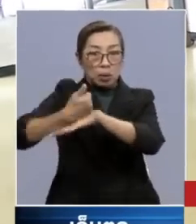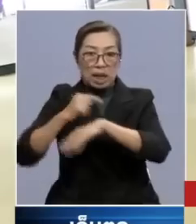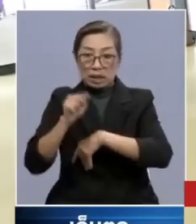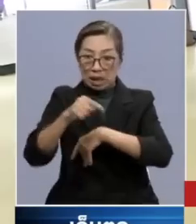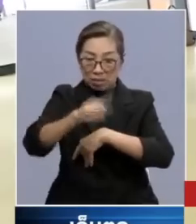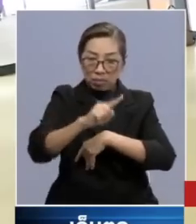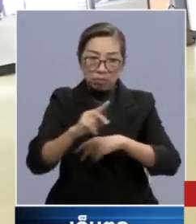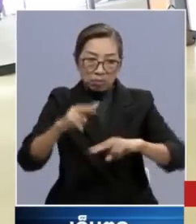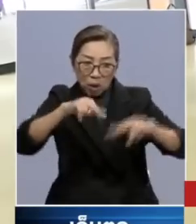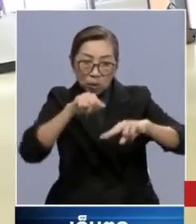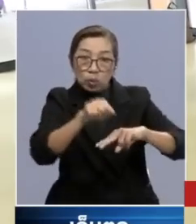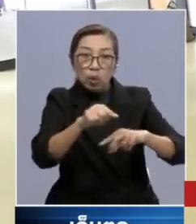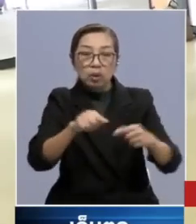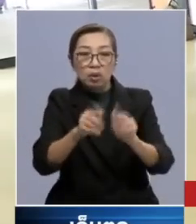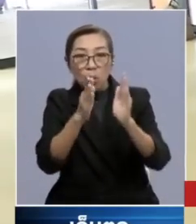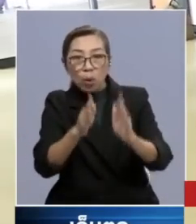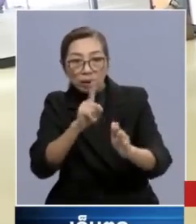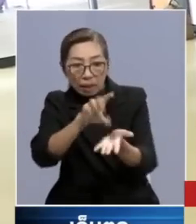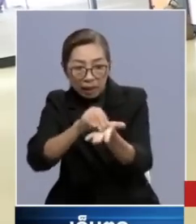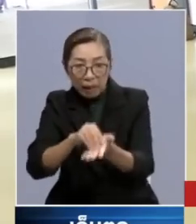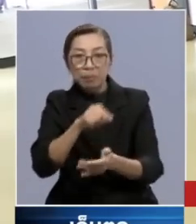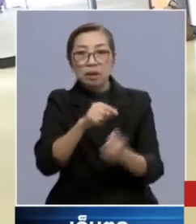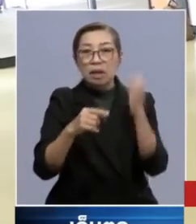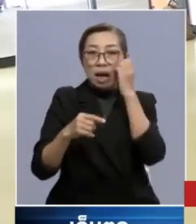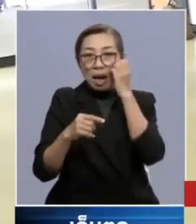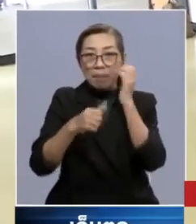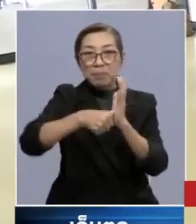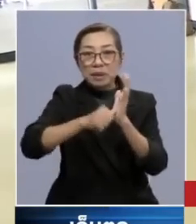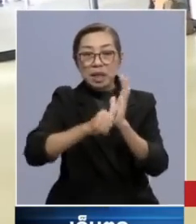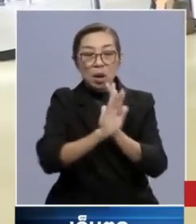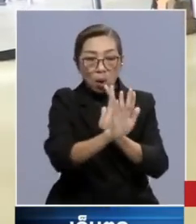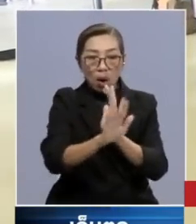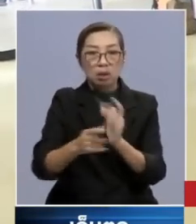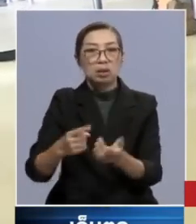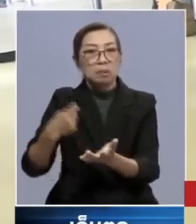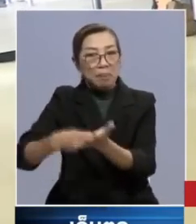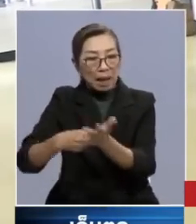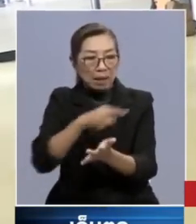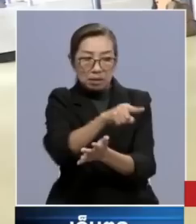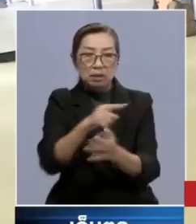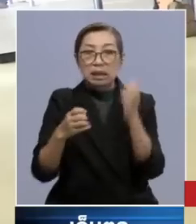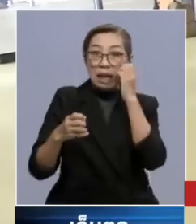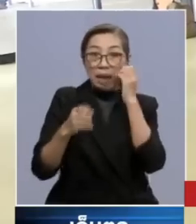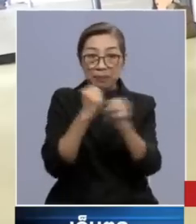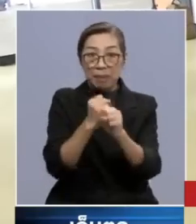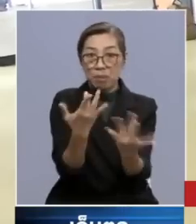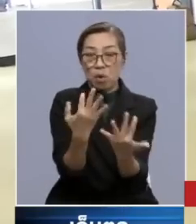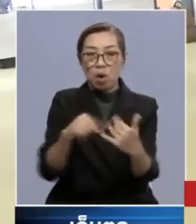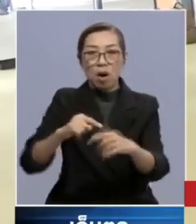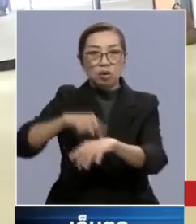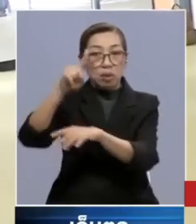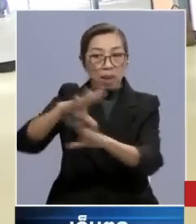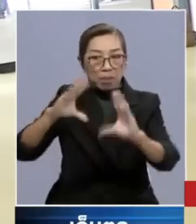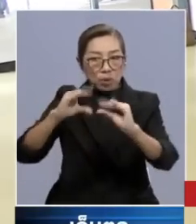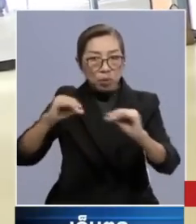าจะเป็นเรื่องของผลการสอบปากคำเรื่องของหนี้สินแล้วก็เรื่องของประกันที่แอมเข้าไปเกี่ยวข้องด้วยนะคะเดี๋ยวคงต้องติดตามผลการประชุมในช่วงบ่ายวัน